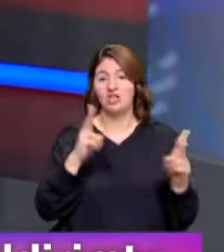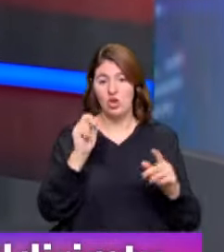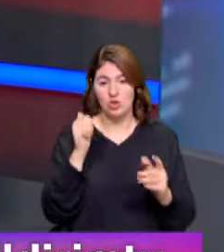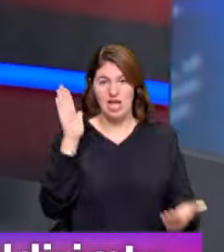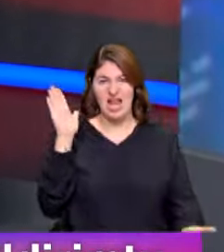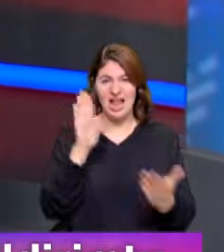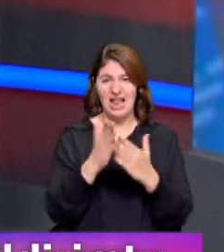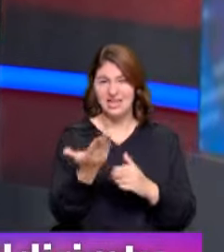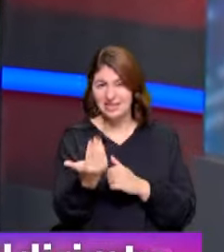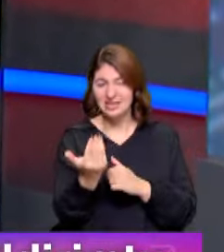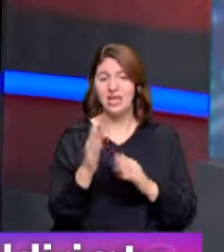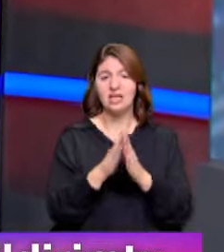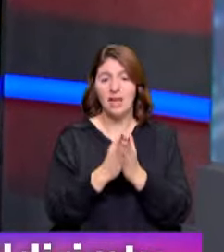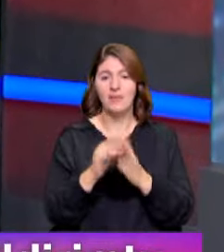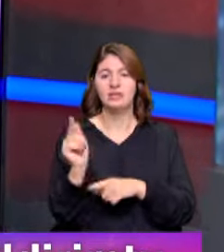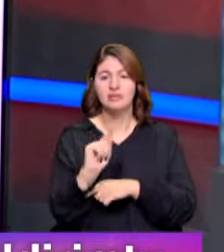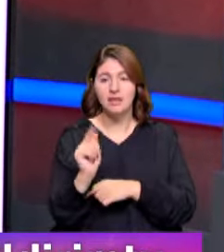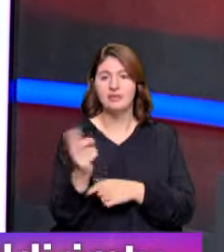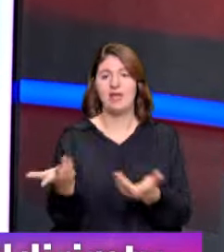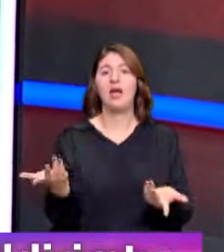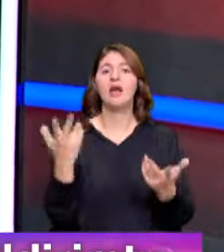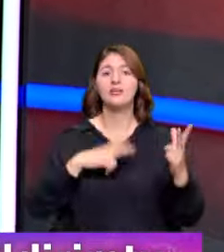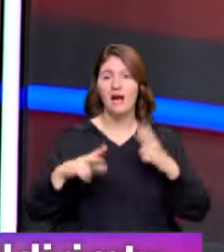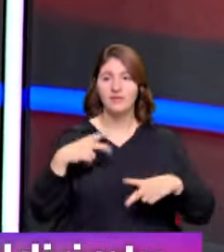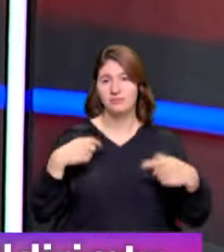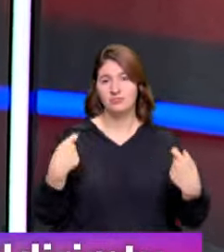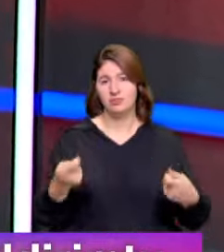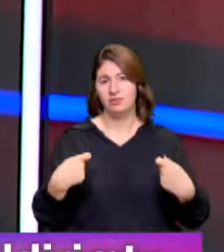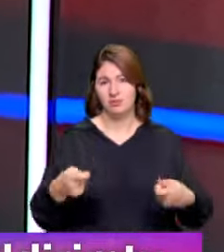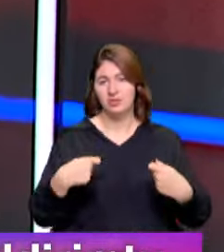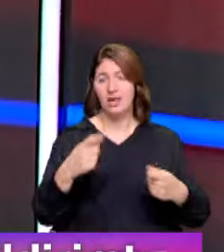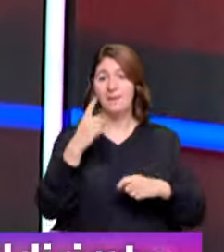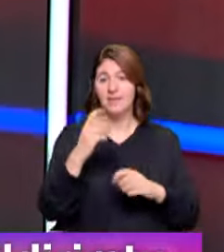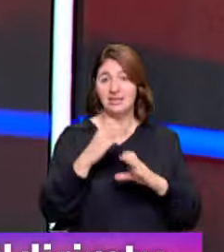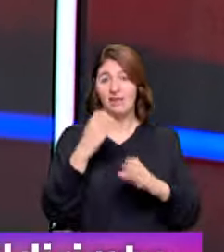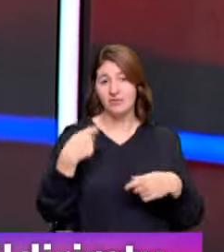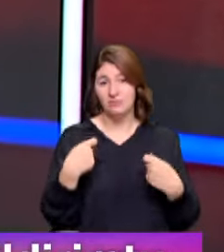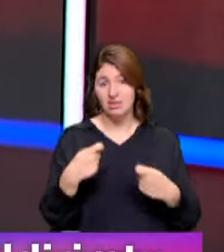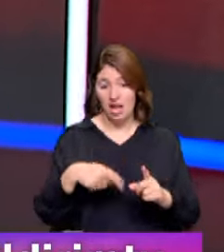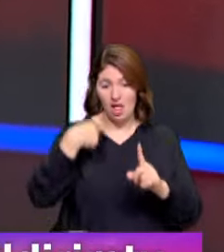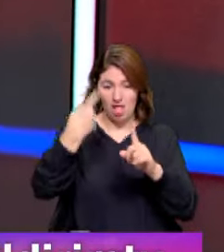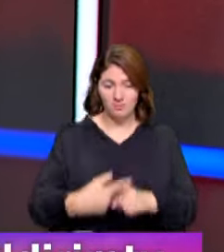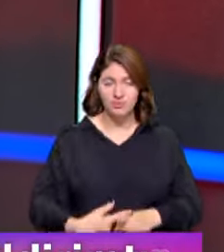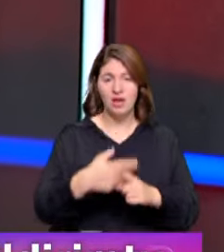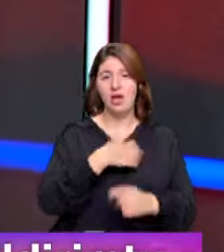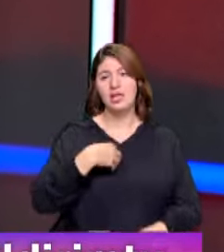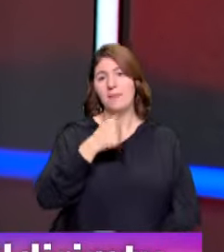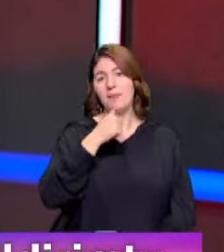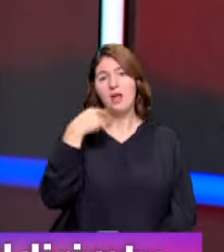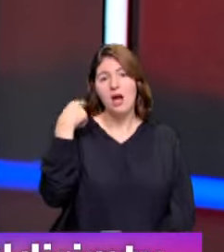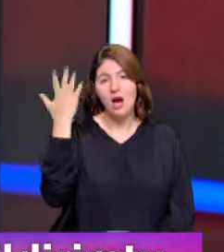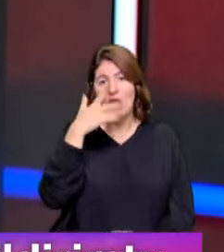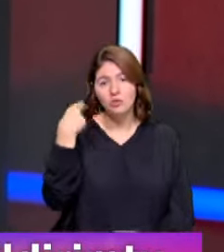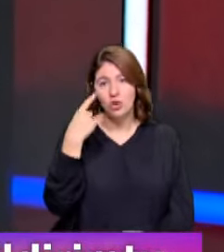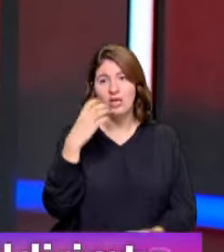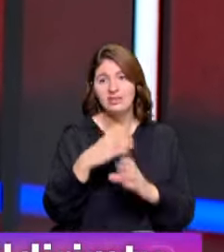gün yaklaşırken kitap, kırtasiye, kıyafet masrafına bir de servis masrafı eklenecek. Veliler kara kara